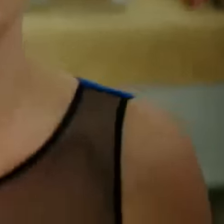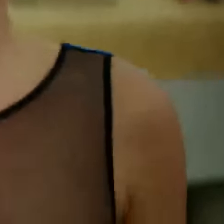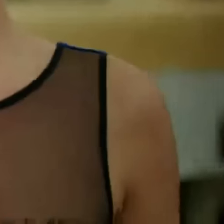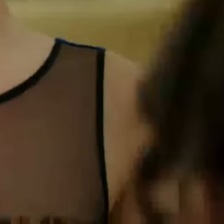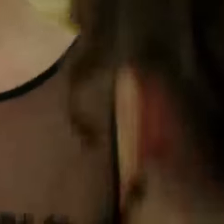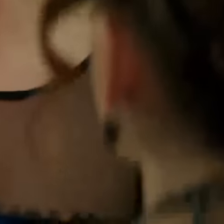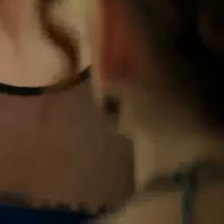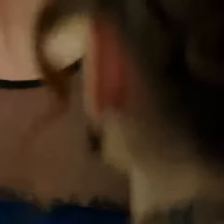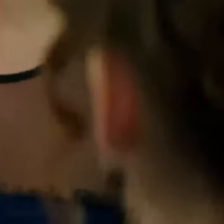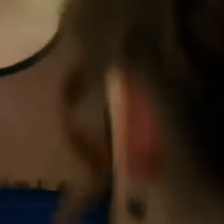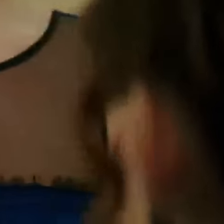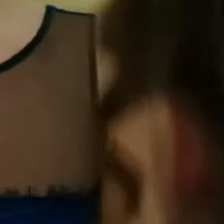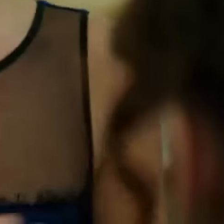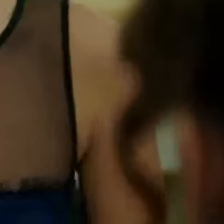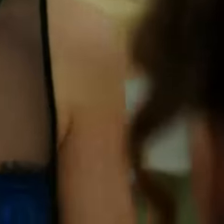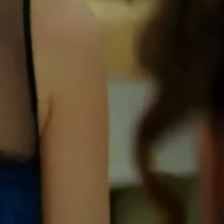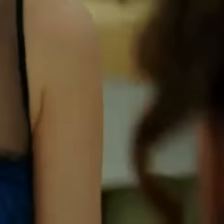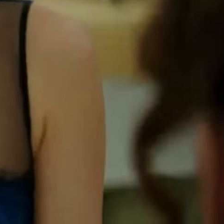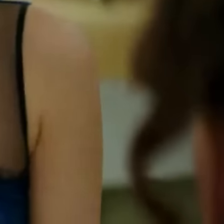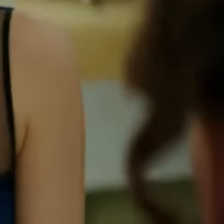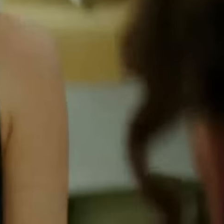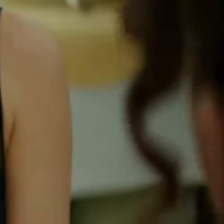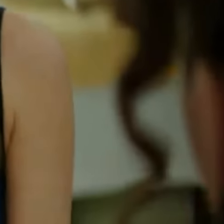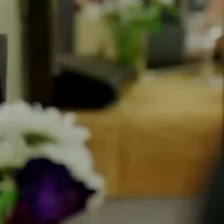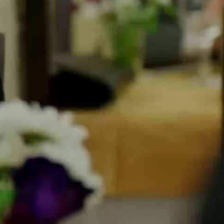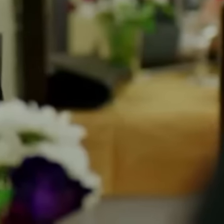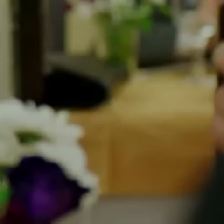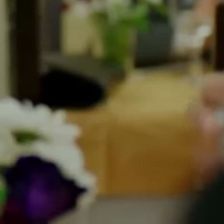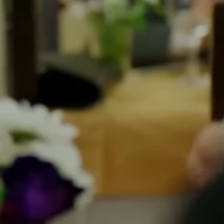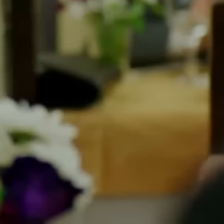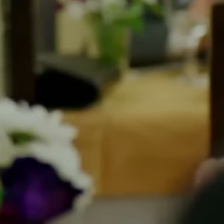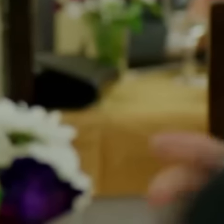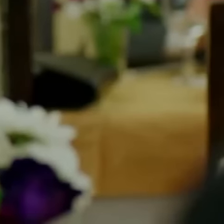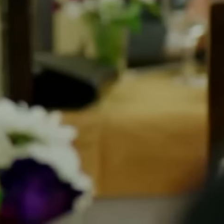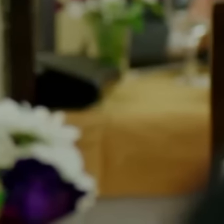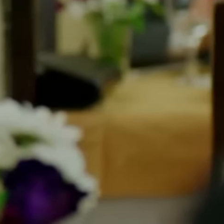Sevinç kıskançlıkla sararıp bozarıyor. Nezaketen zoraki gülümsedi.